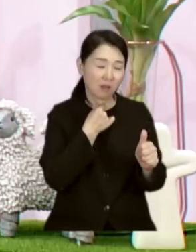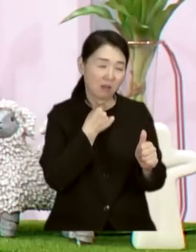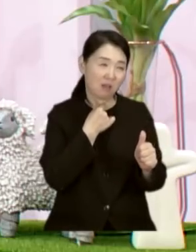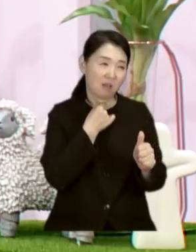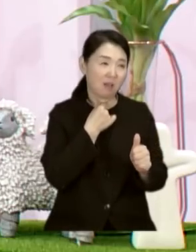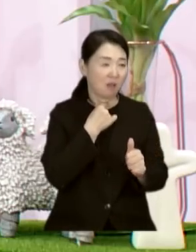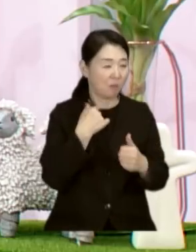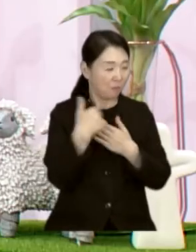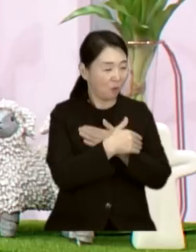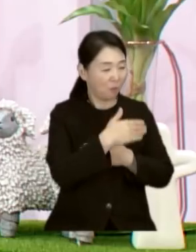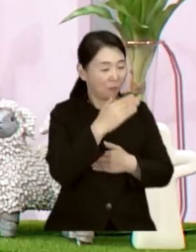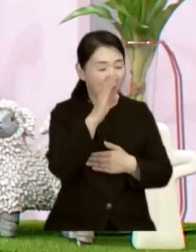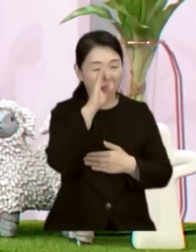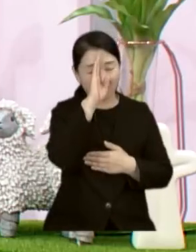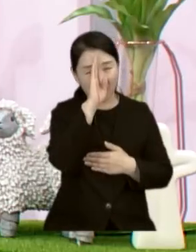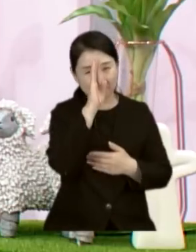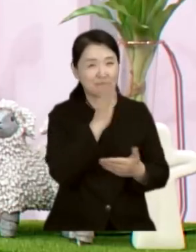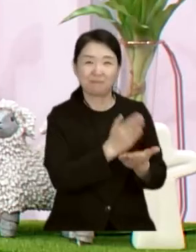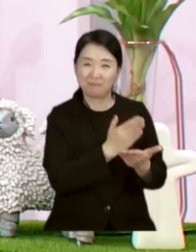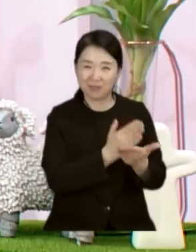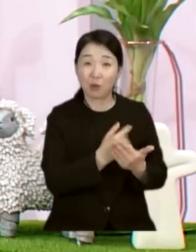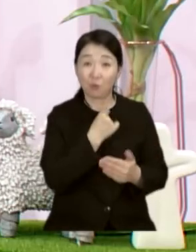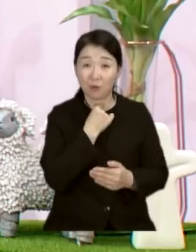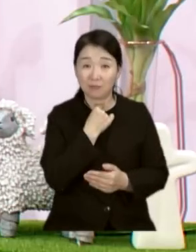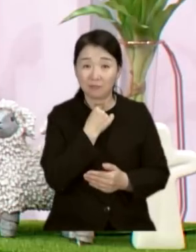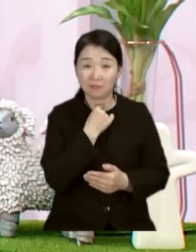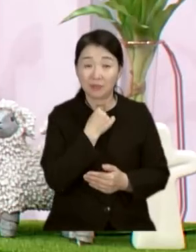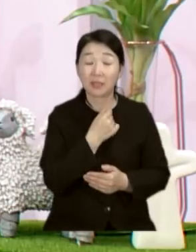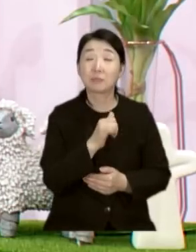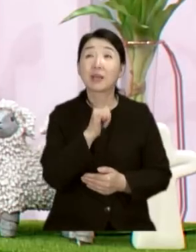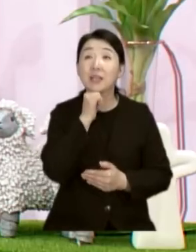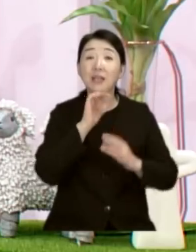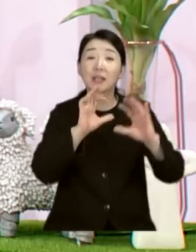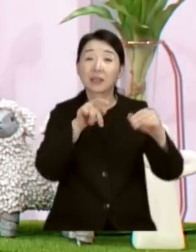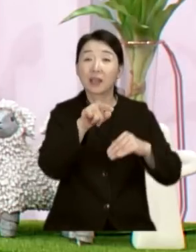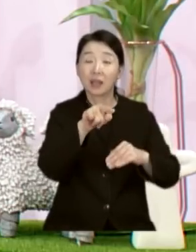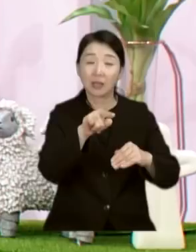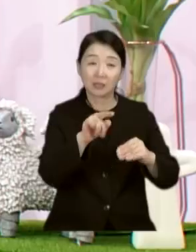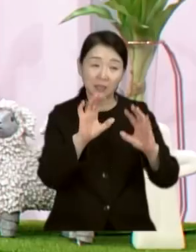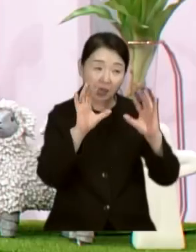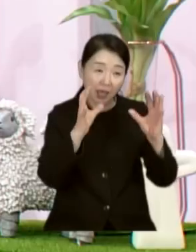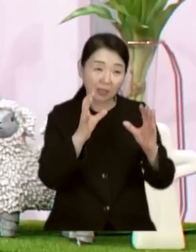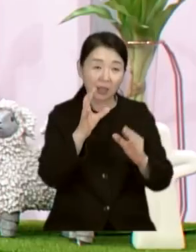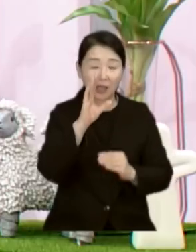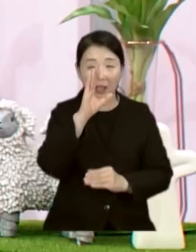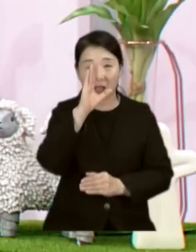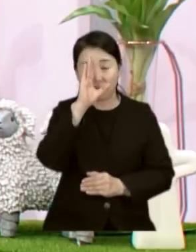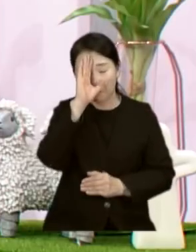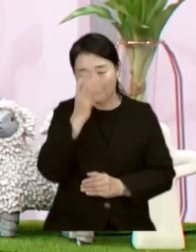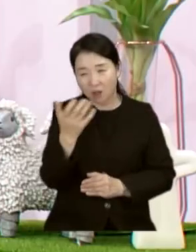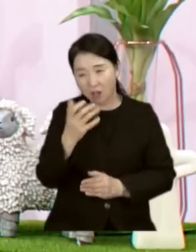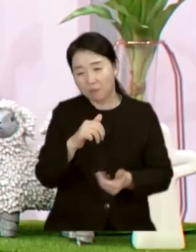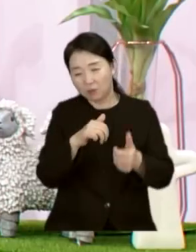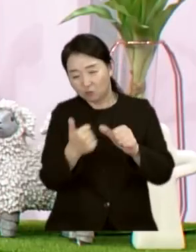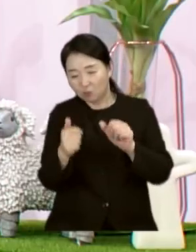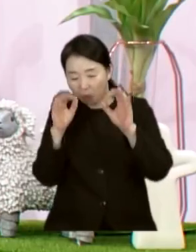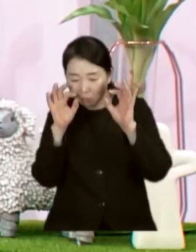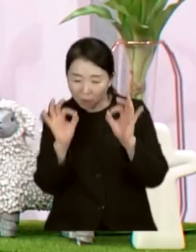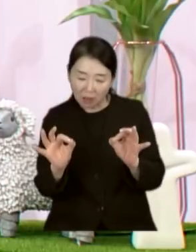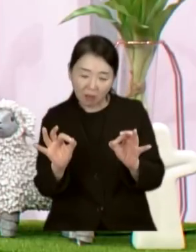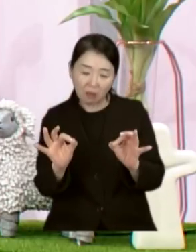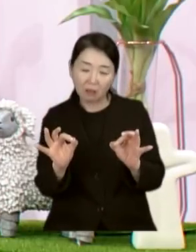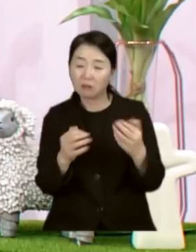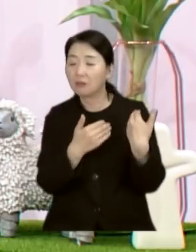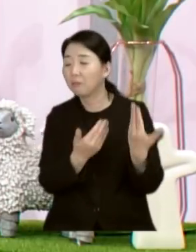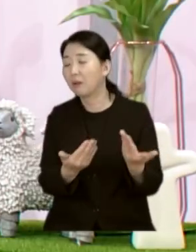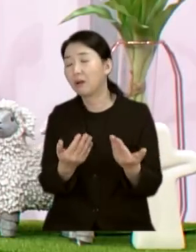안 아팠으면 좋겠고 근데 그 가난한 나라에서는 내 아이가 아파서 죽어가는데도 그거를 보고